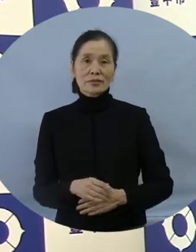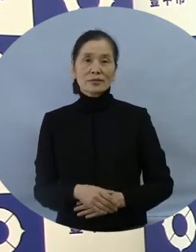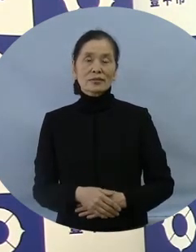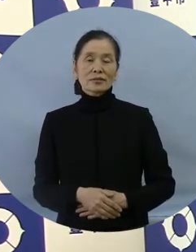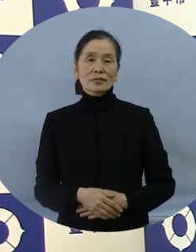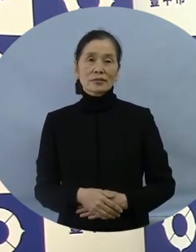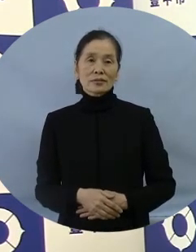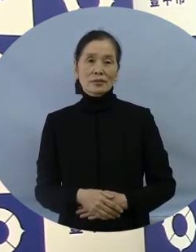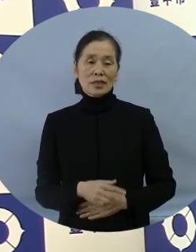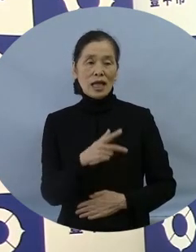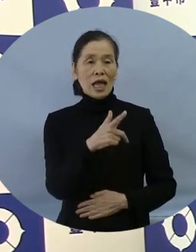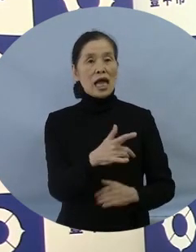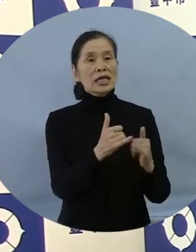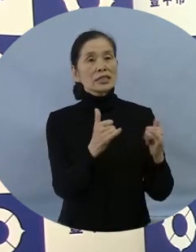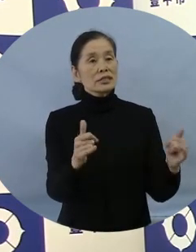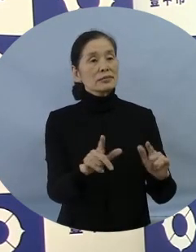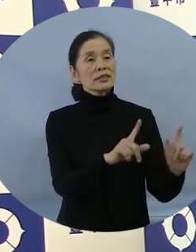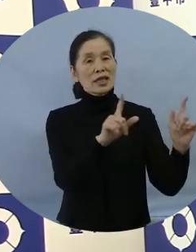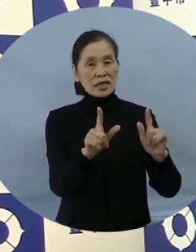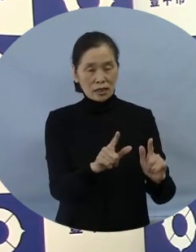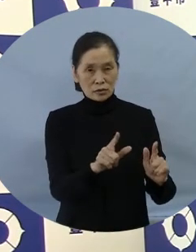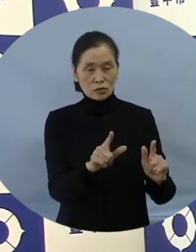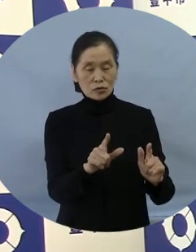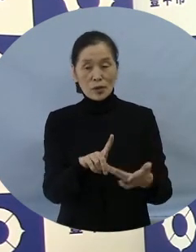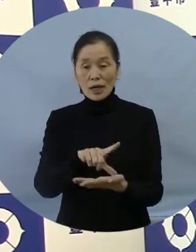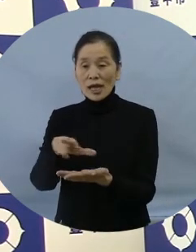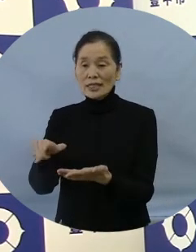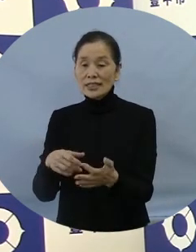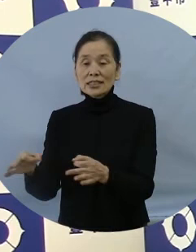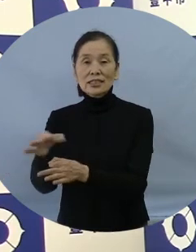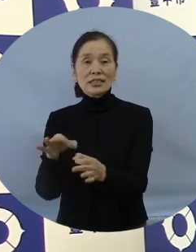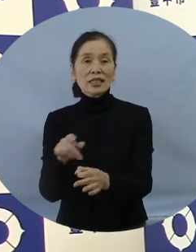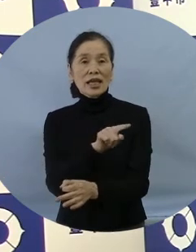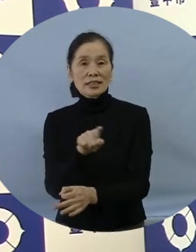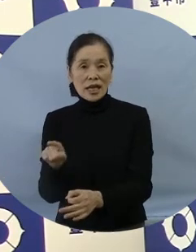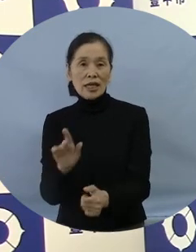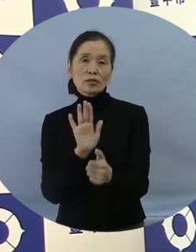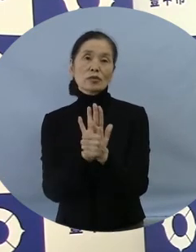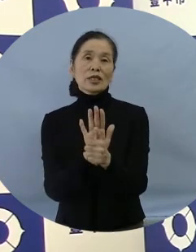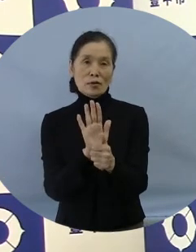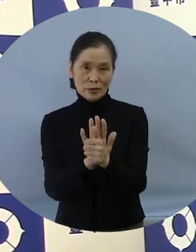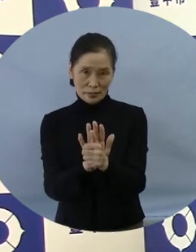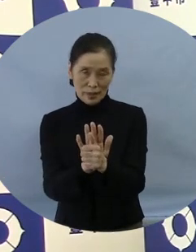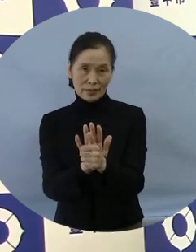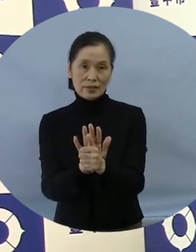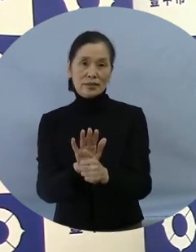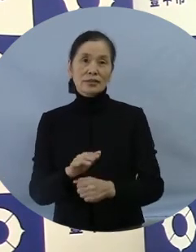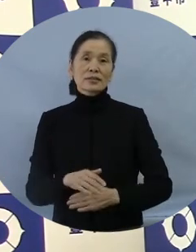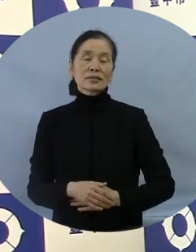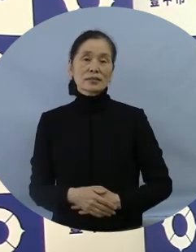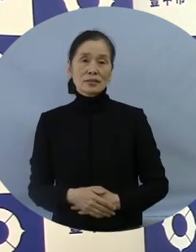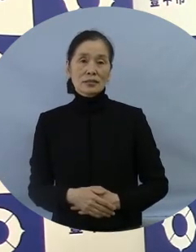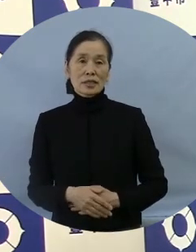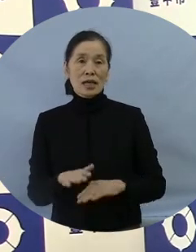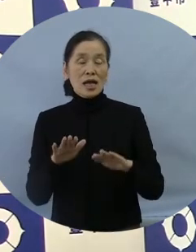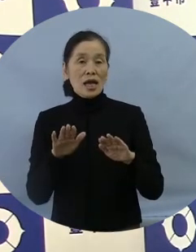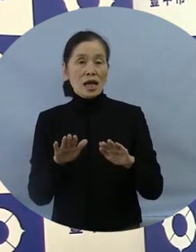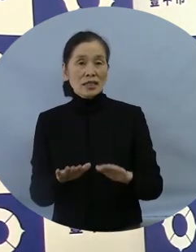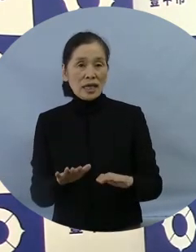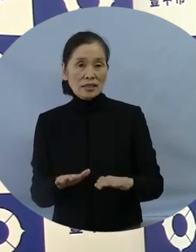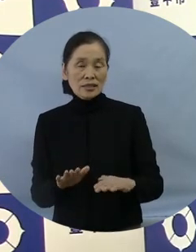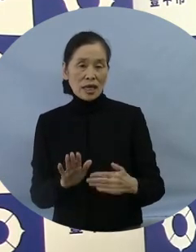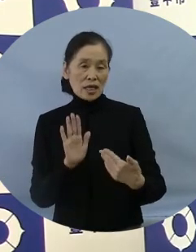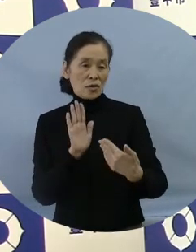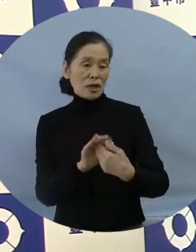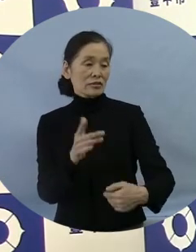に、市民生活や地域経済への支援を行います。現在ワク